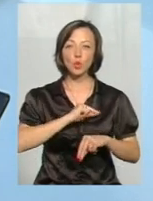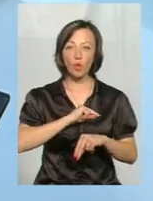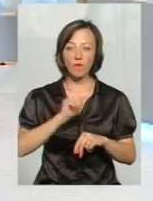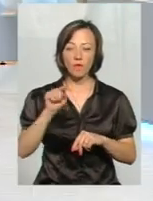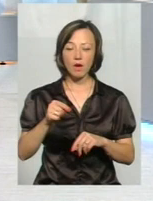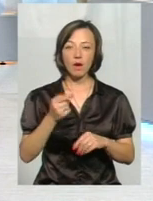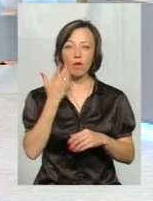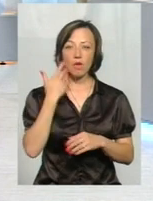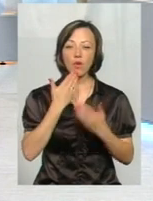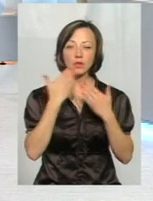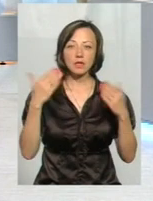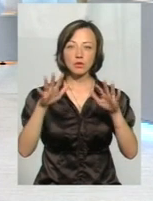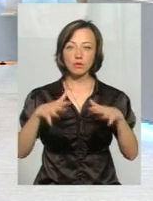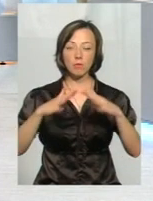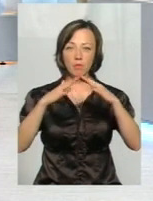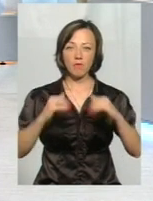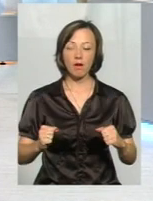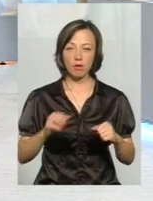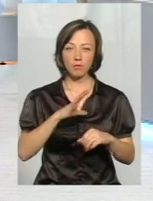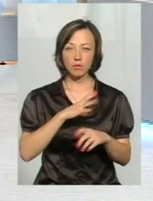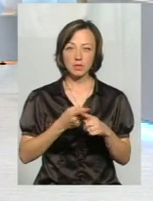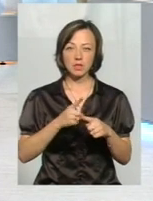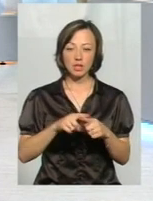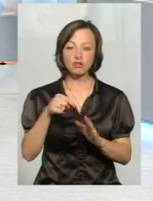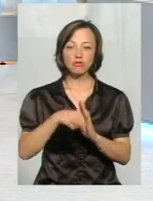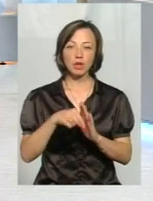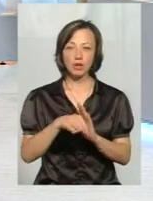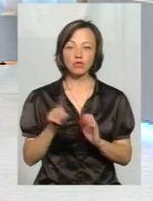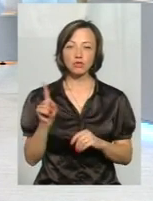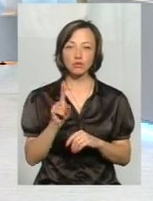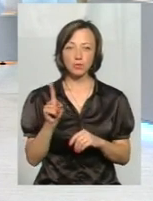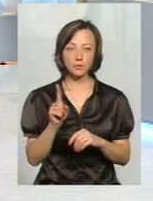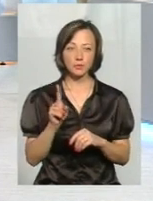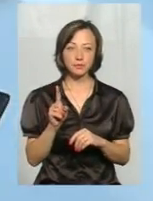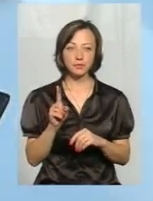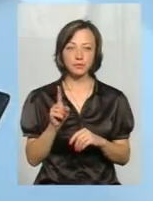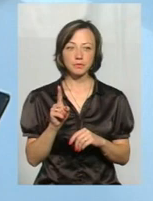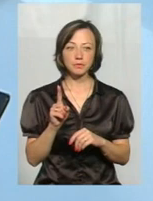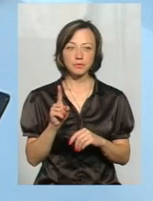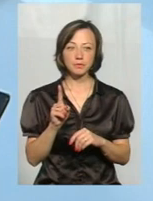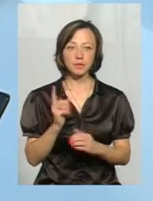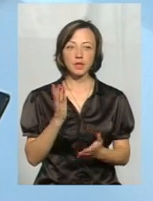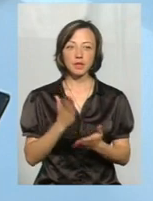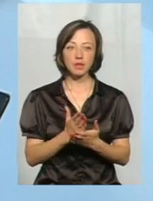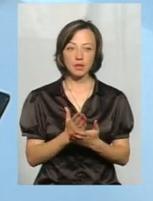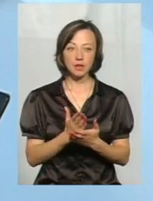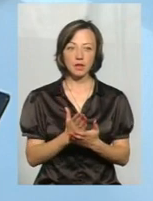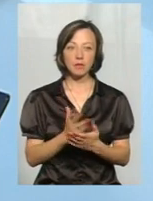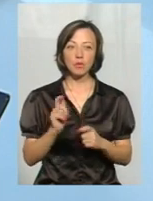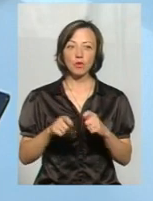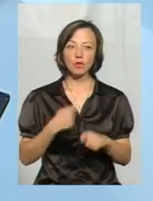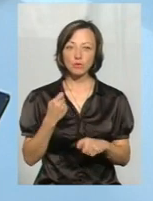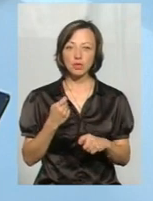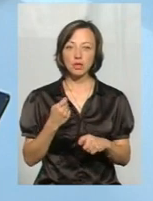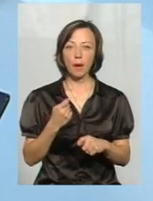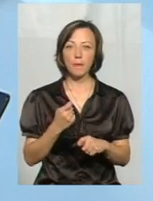після останнього дождя стався обвал. Тобто це говорить про те, що є порушення